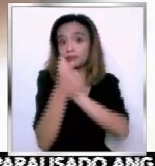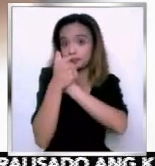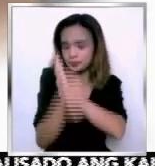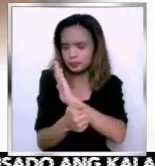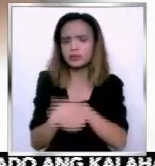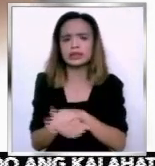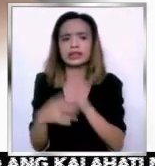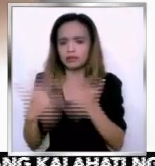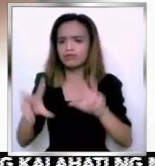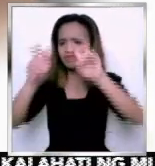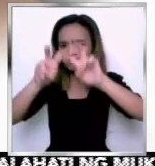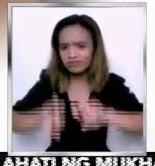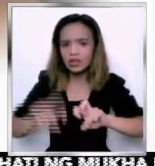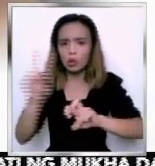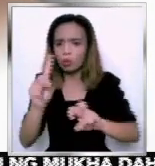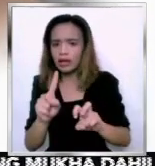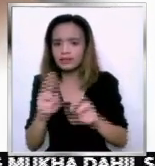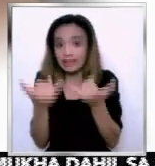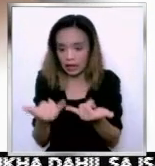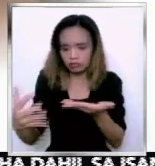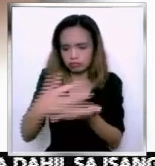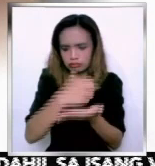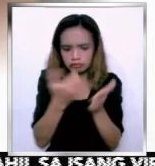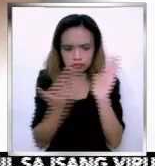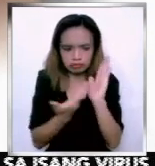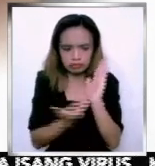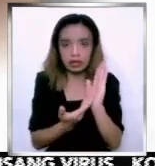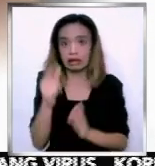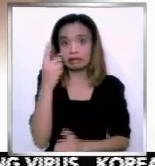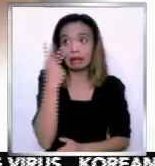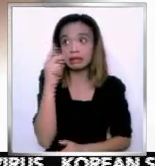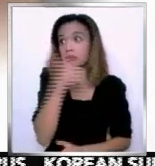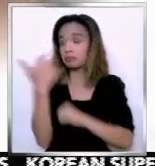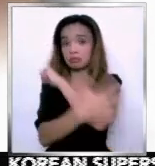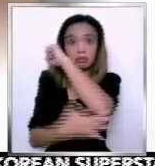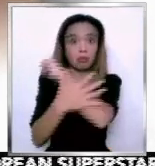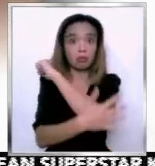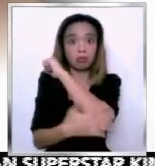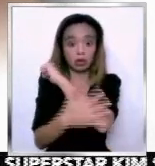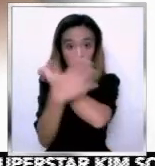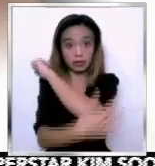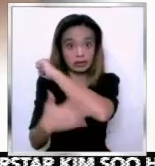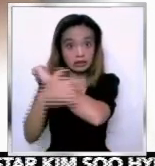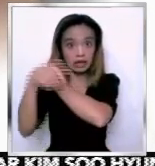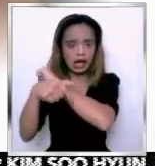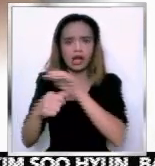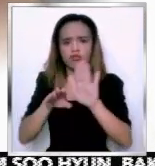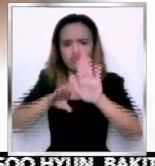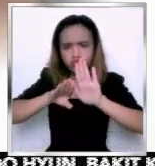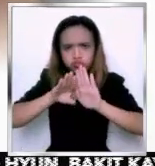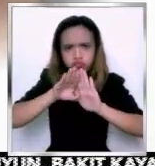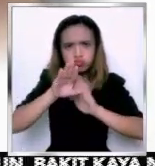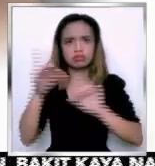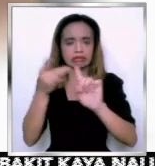din natin yung mga current evidences. Nakita po natin sa ibang bansa, yung malalaking bansa na ito, na tumataas po ang mga kaso nila